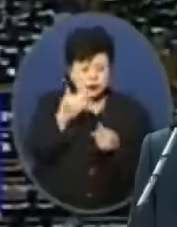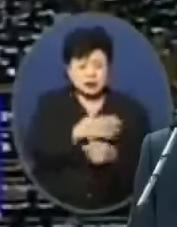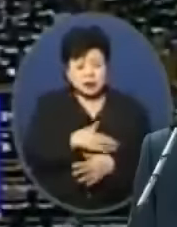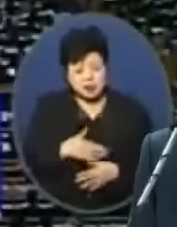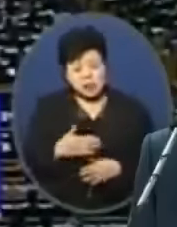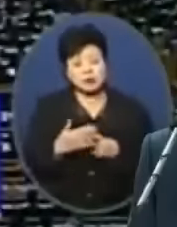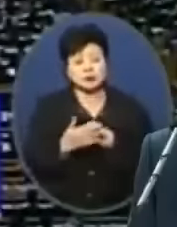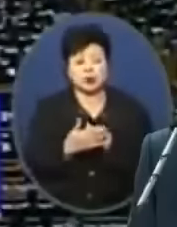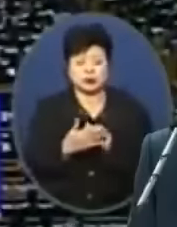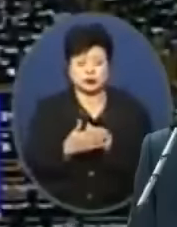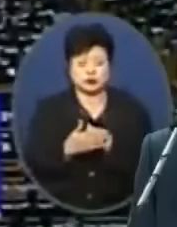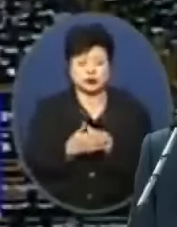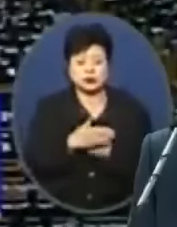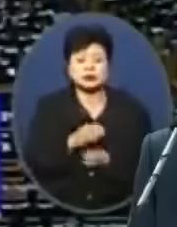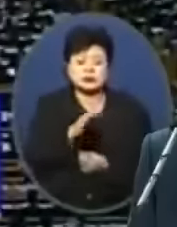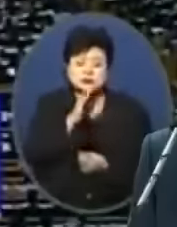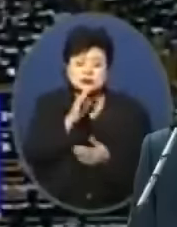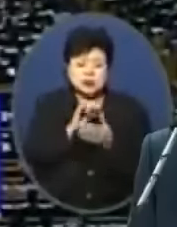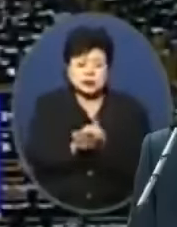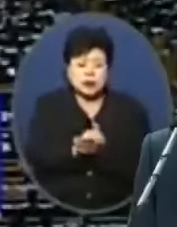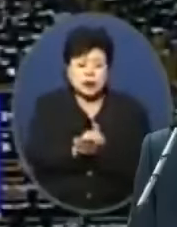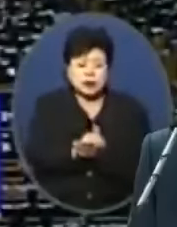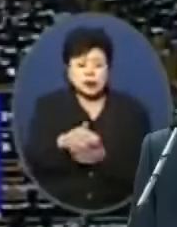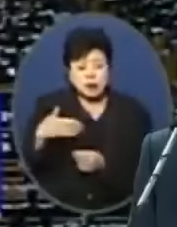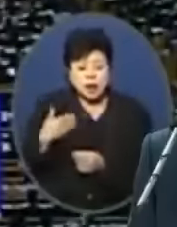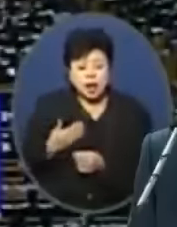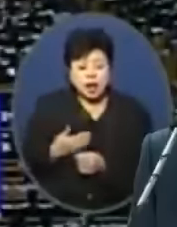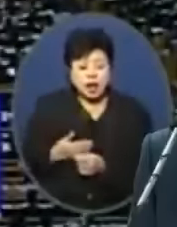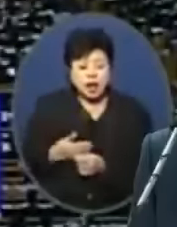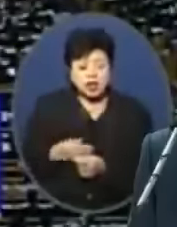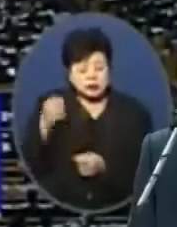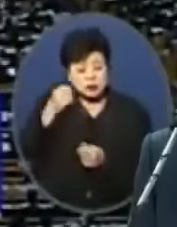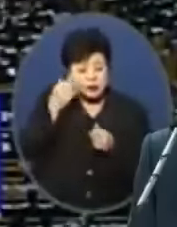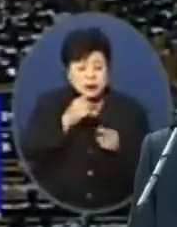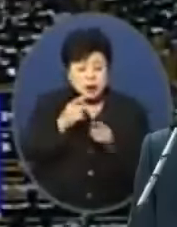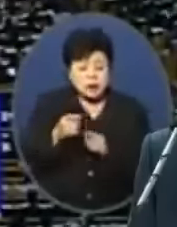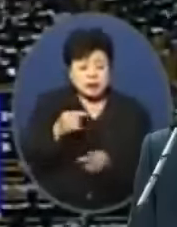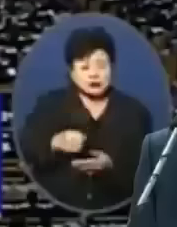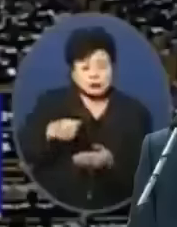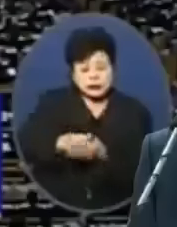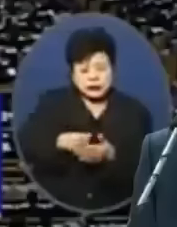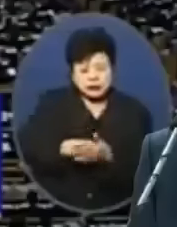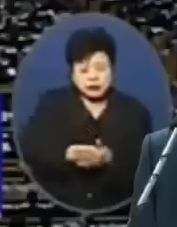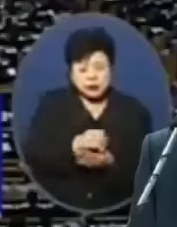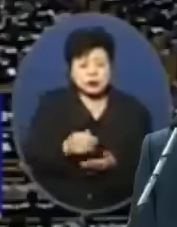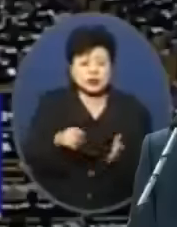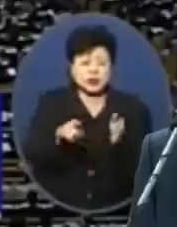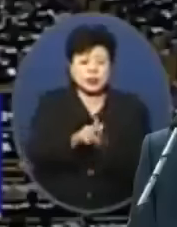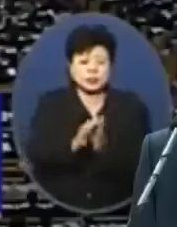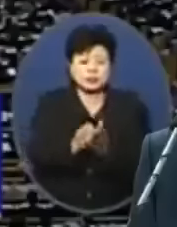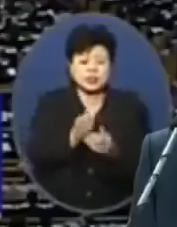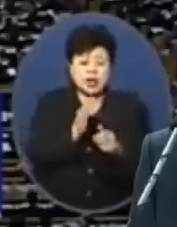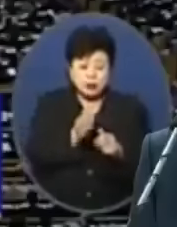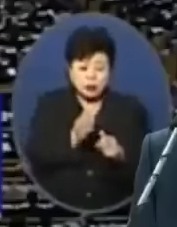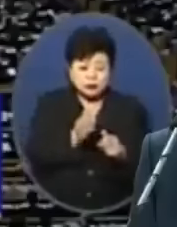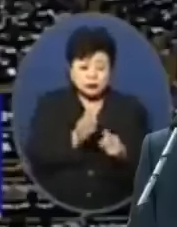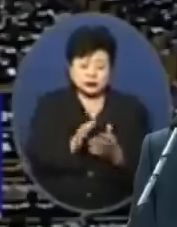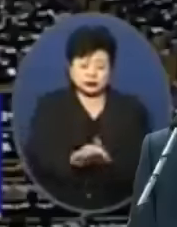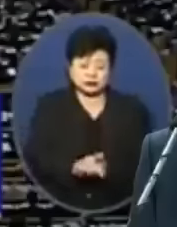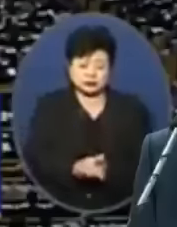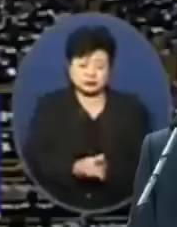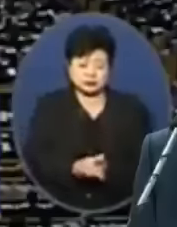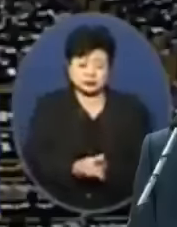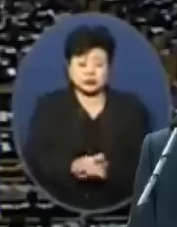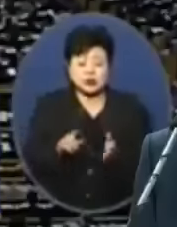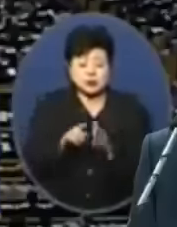연약함을 도우시나니 우리는 마땅히 기도할 바를 알지 못하나 오직 성령이 말할 수 없는 탄식으로 우리를 위하여 친히 간구하시느니라.